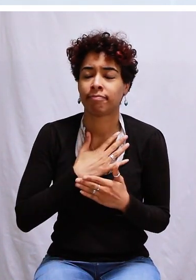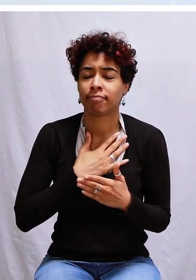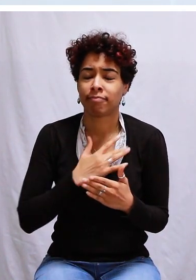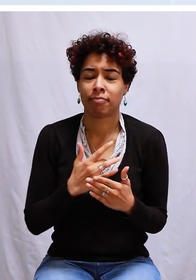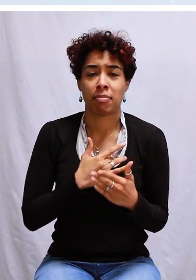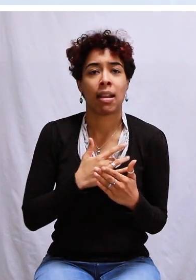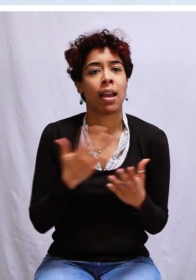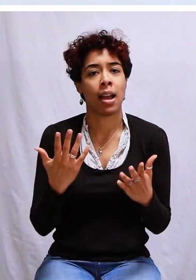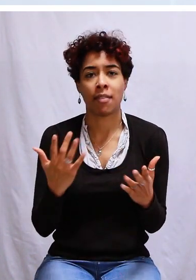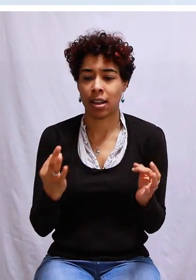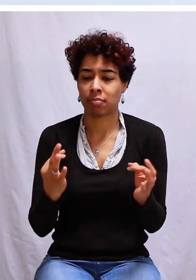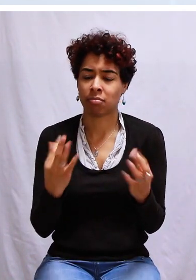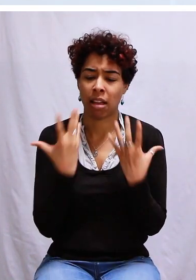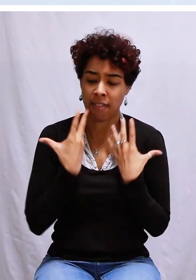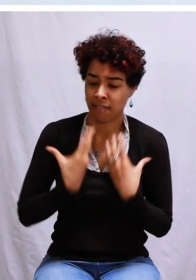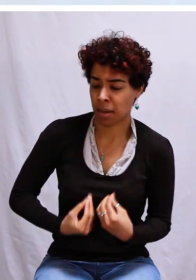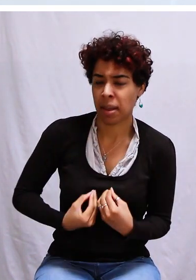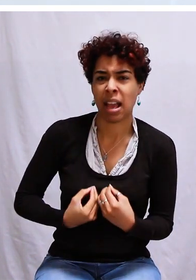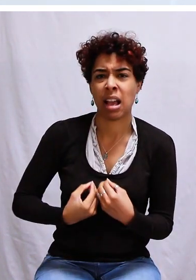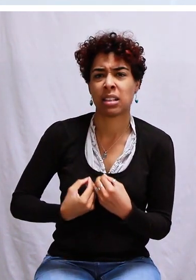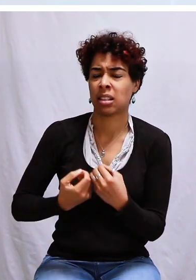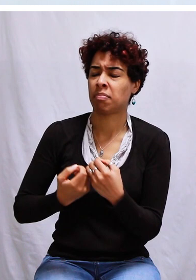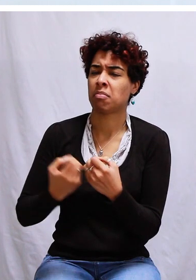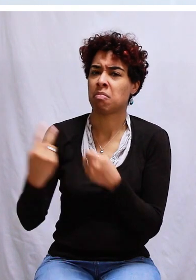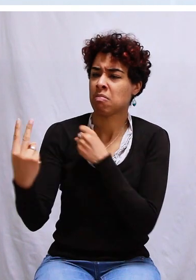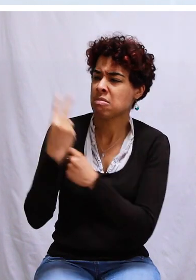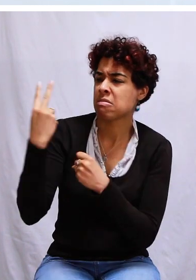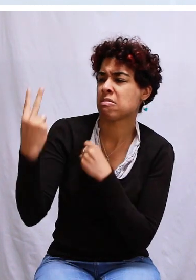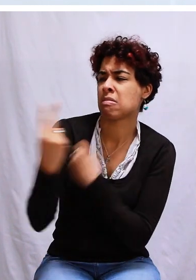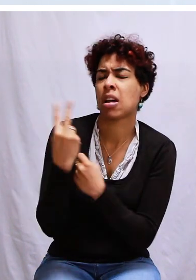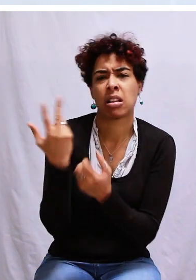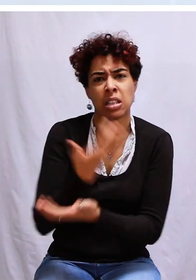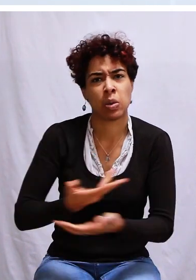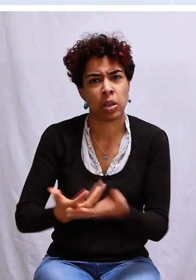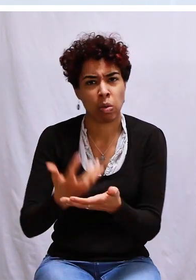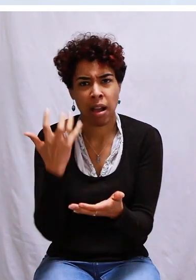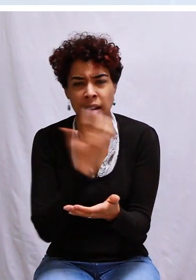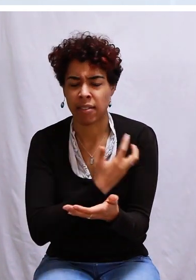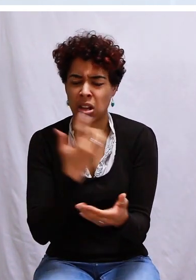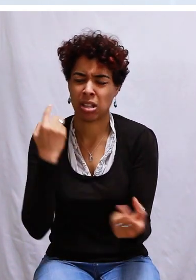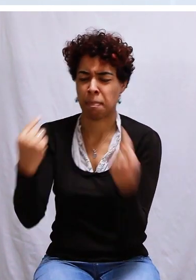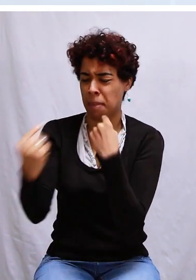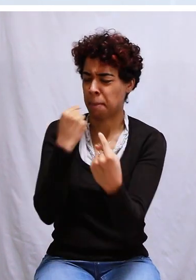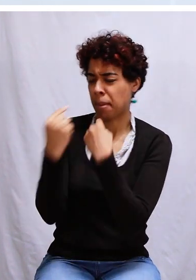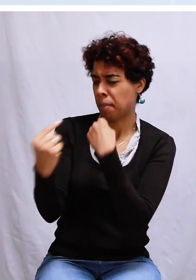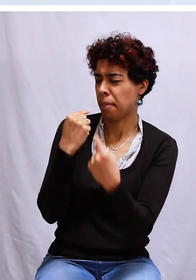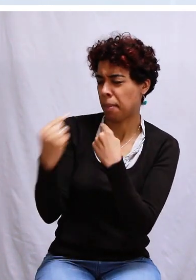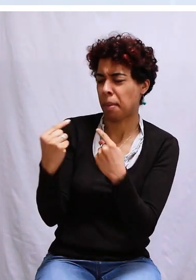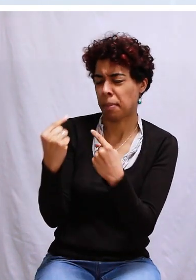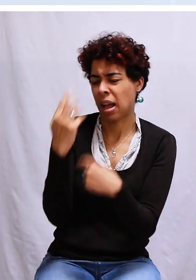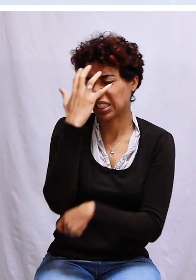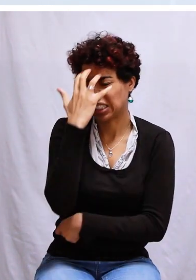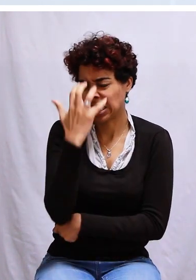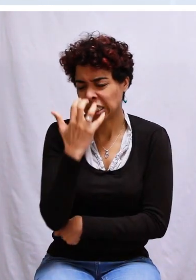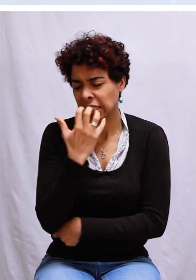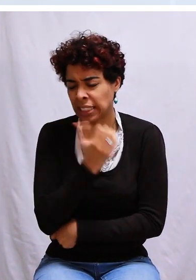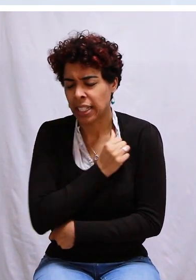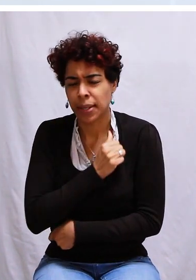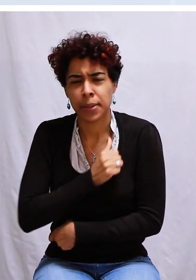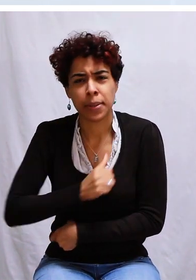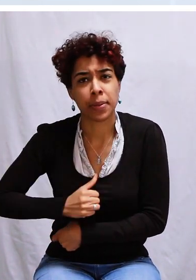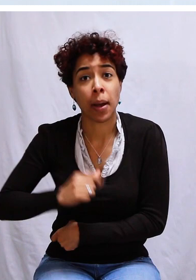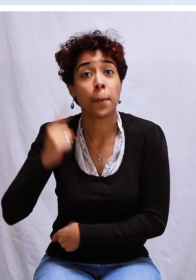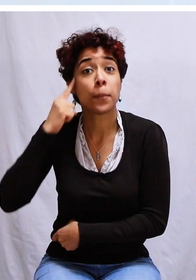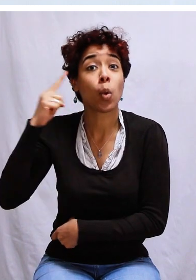les faiblesses, dans les outrages, dans les calamités, dans les persécutions, dans les détresses, pour